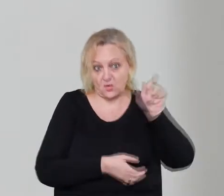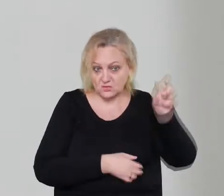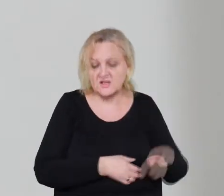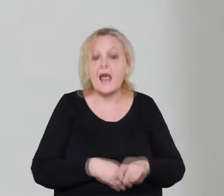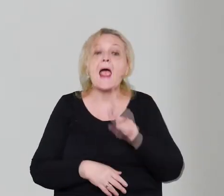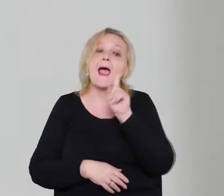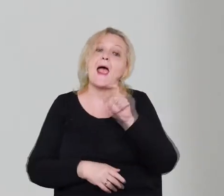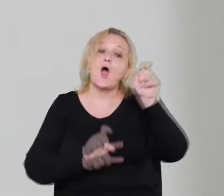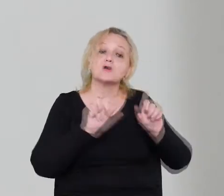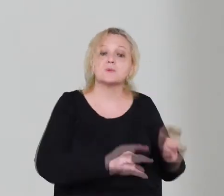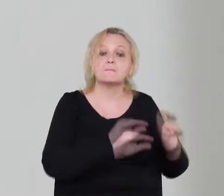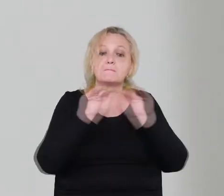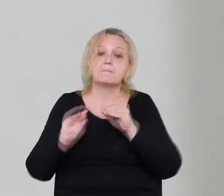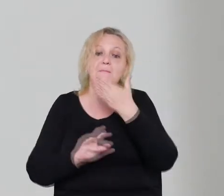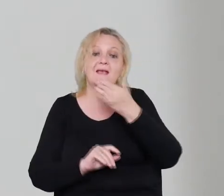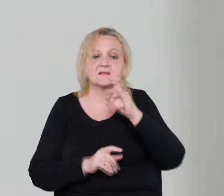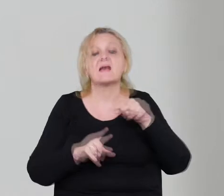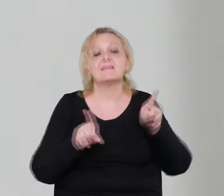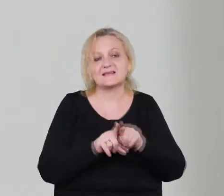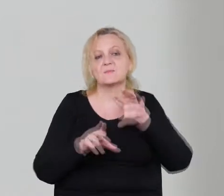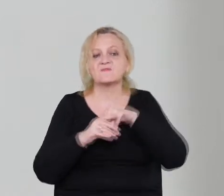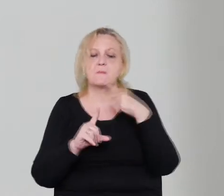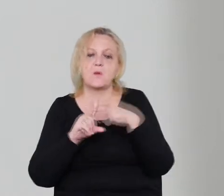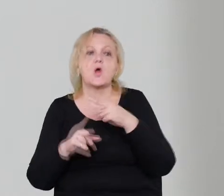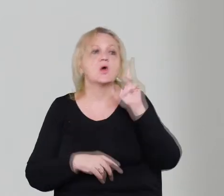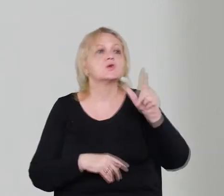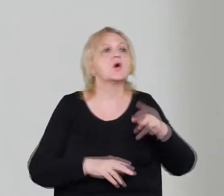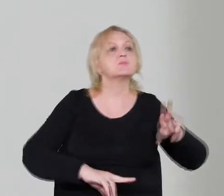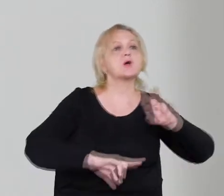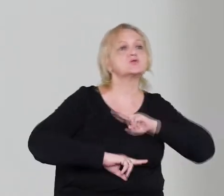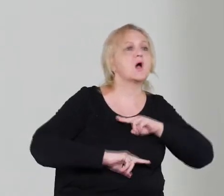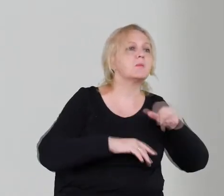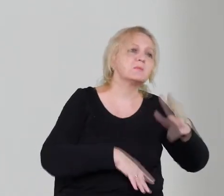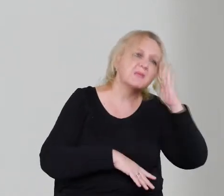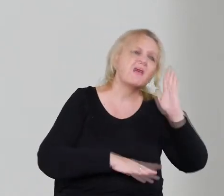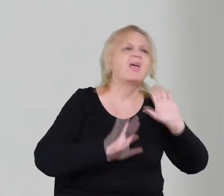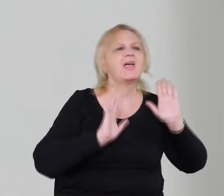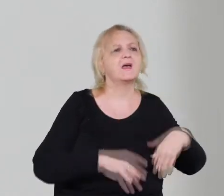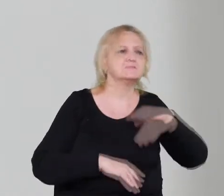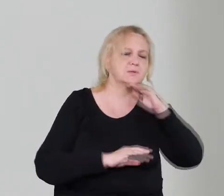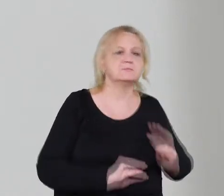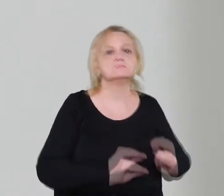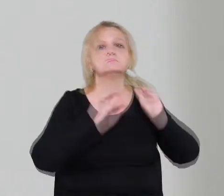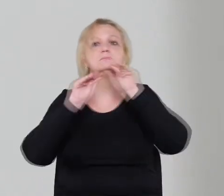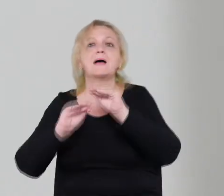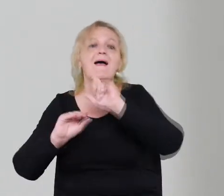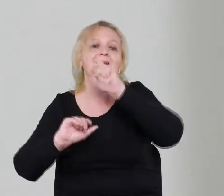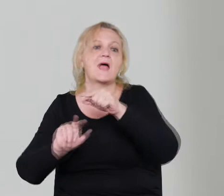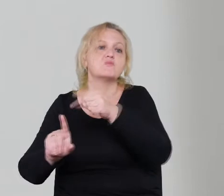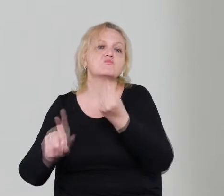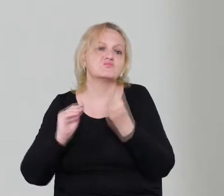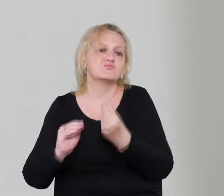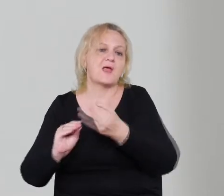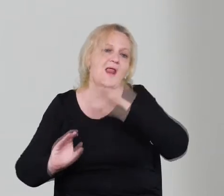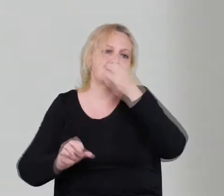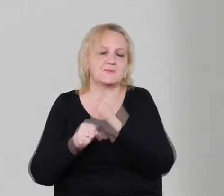migracja ma również konotacje pozytywne to znaczy jeżeli ktoś wyprowadza się z Sopotu nawet nie wiem do Gdańska za lepszą pracę jest to nadal forma